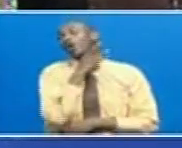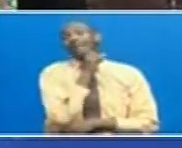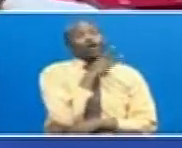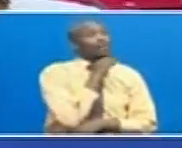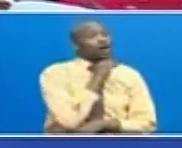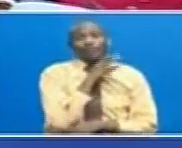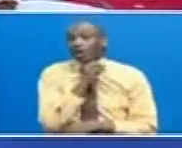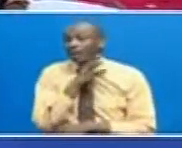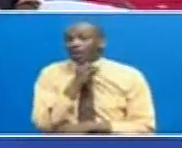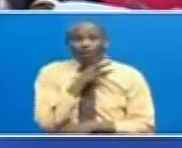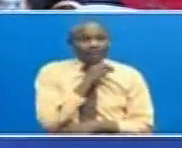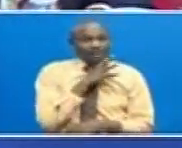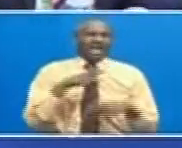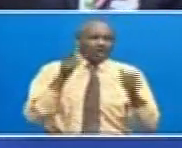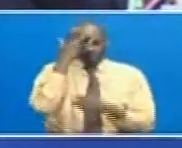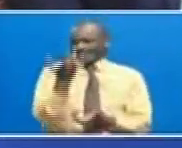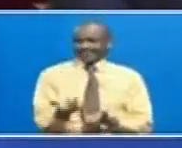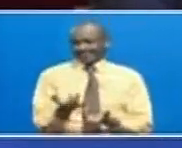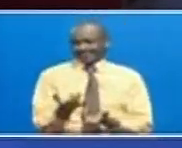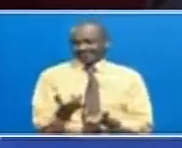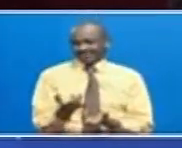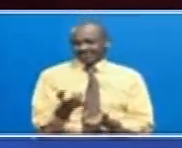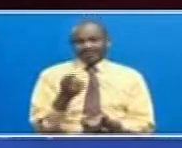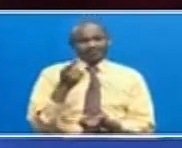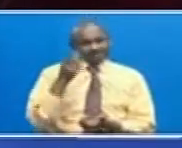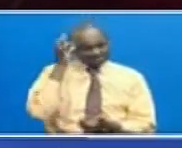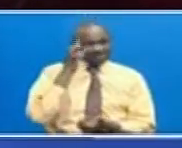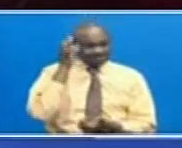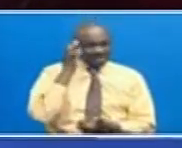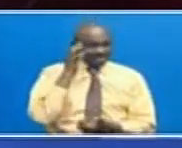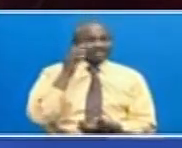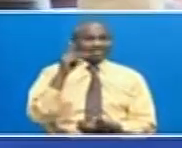joto la kisiasa kiasi hichi? Francis Mtalaki, KTN Leo.